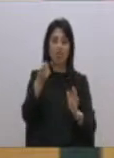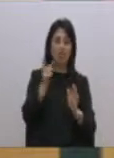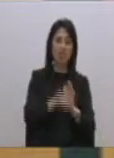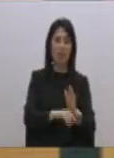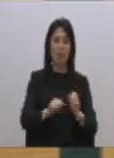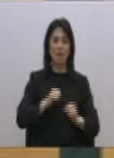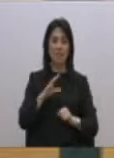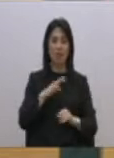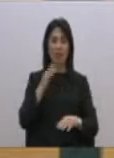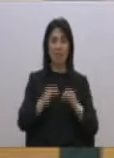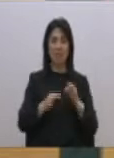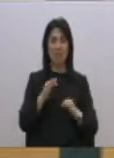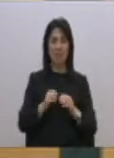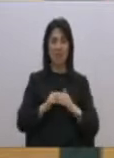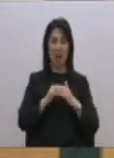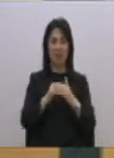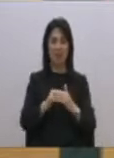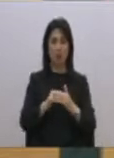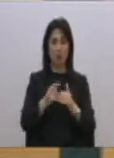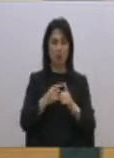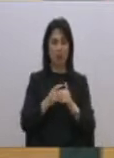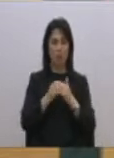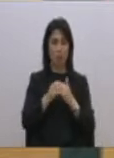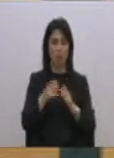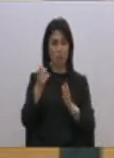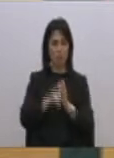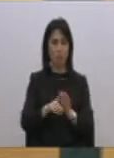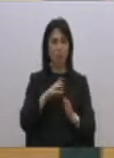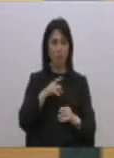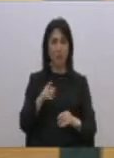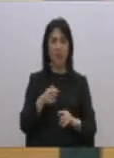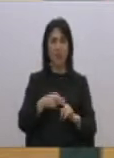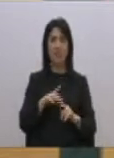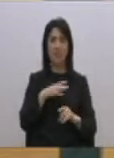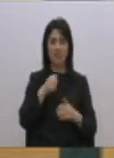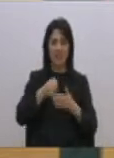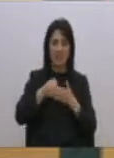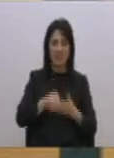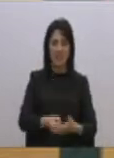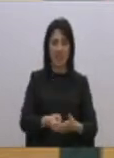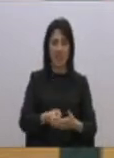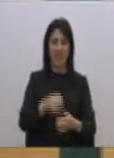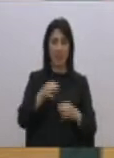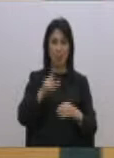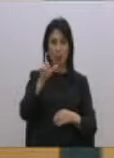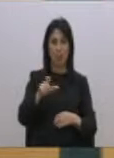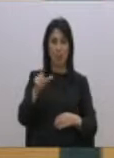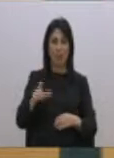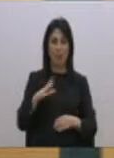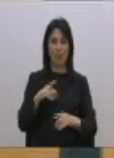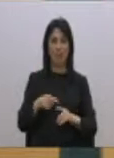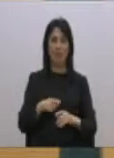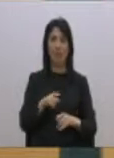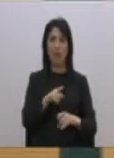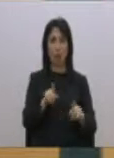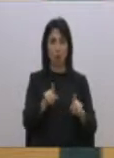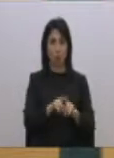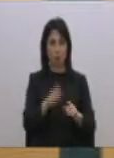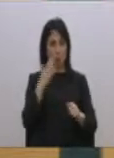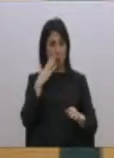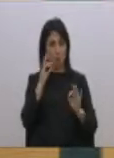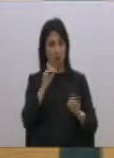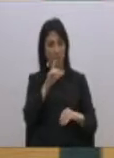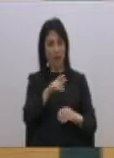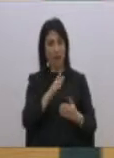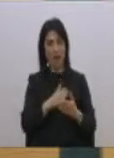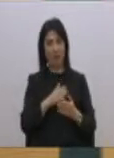მცდელობა იყო სასამართლოს ავტორიტეტის რეპუტაციის და ეს იყო წნეხი და ზეგავლენა მოსამართლეებზე. ეხლა თუ ესეთი მართალი ხალხი